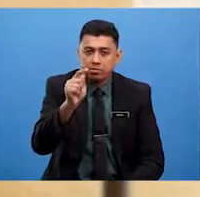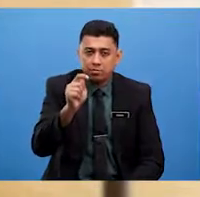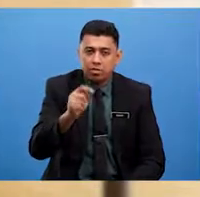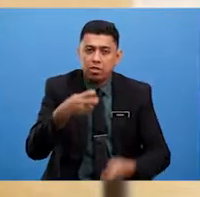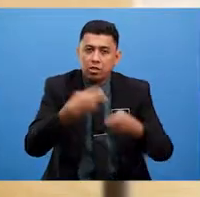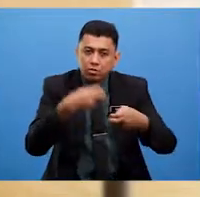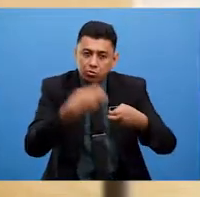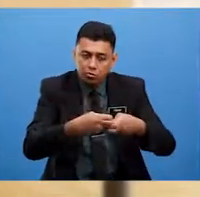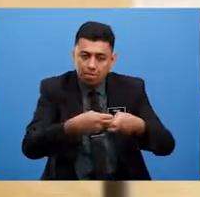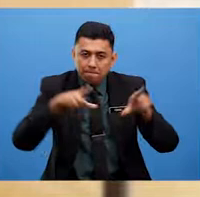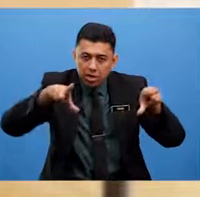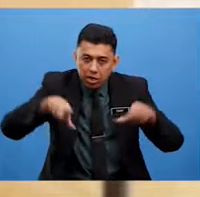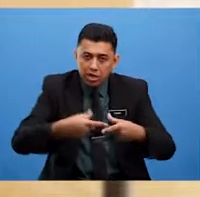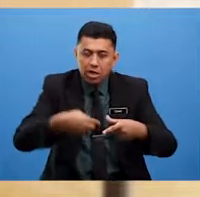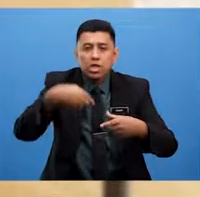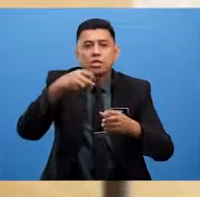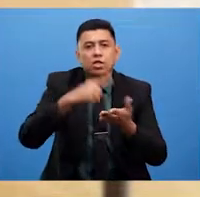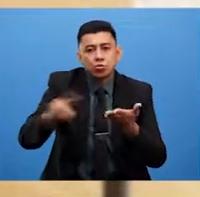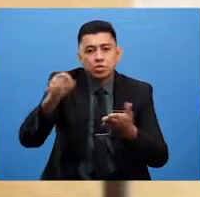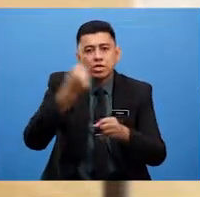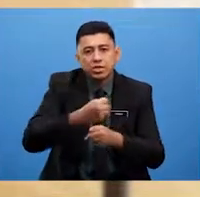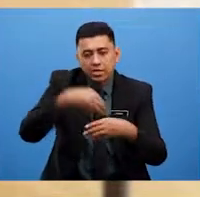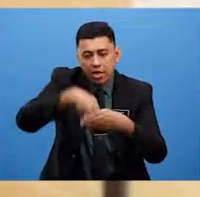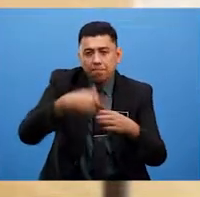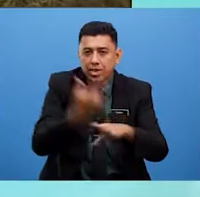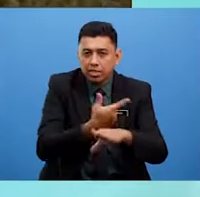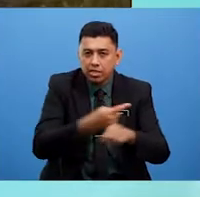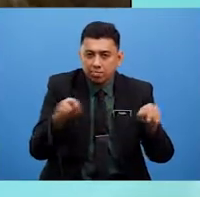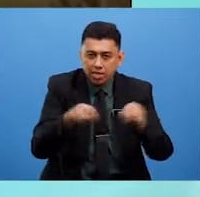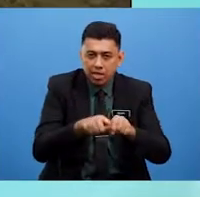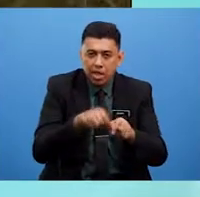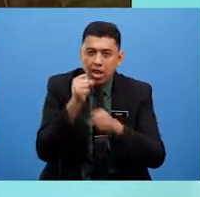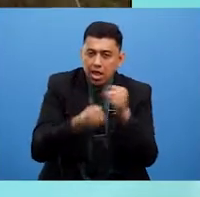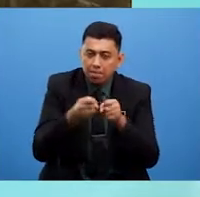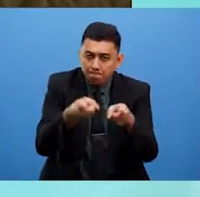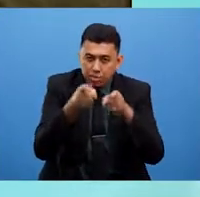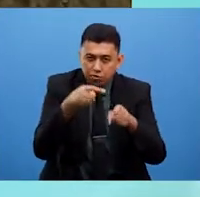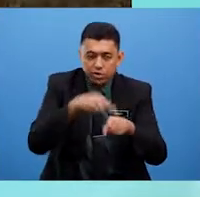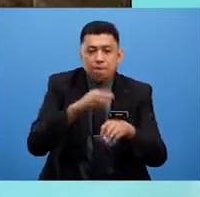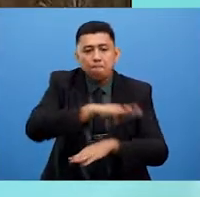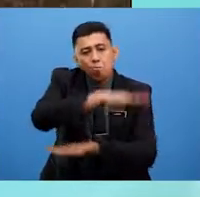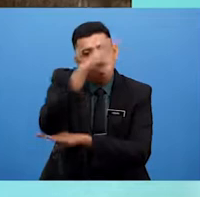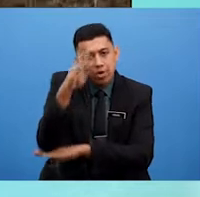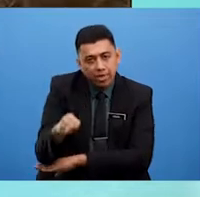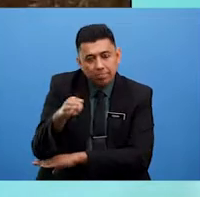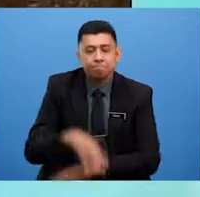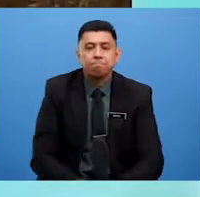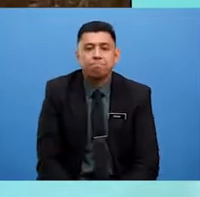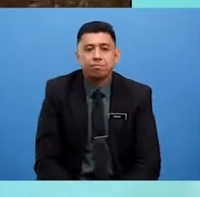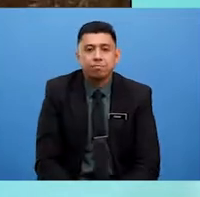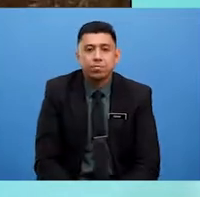kesusahan perlakuan sesuatu kerja dalam latihan, seperti lari pecut di bukit. Seterusnya